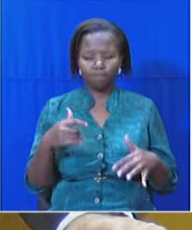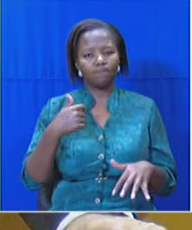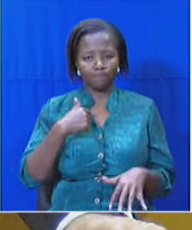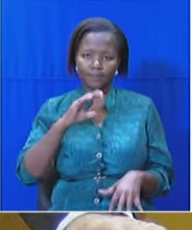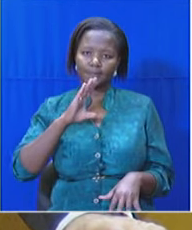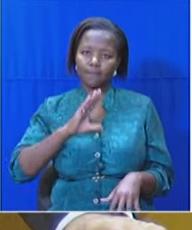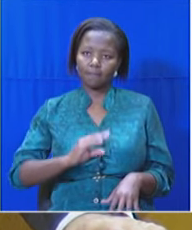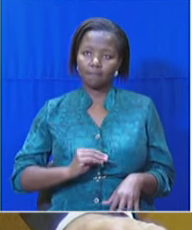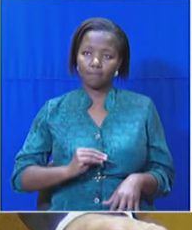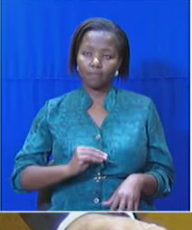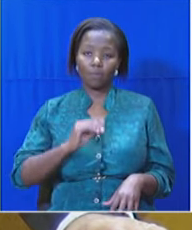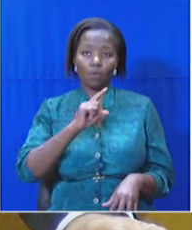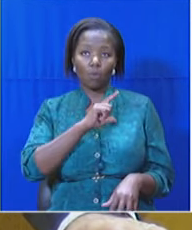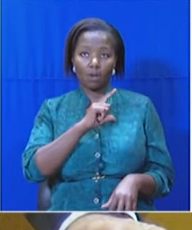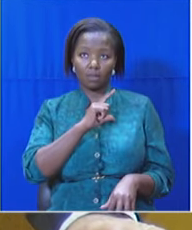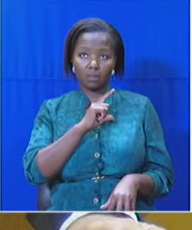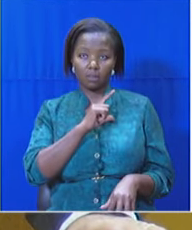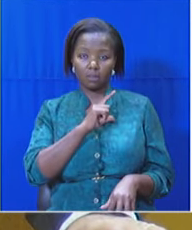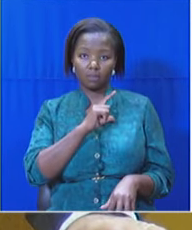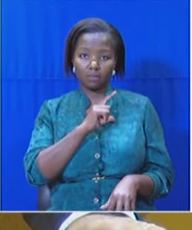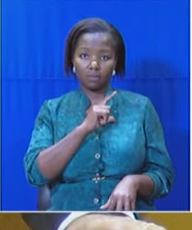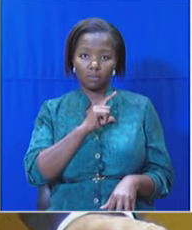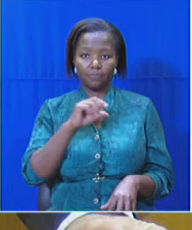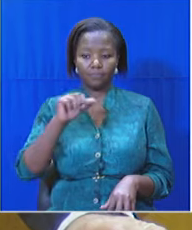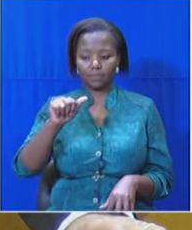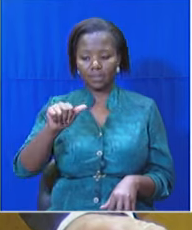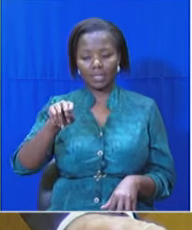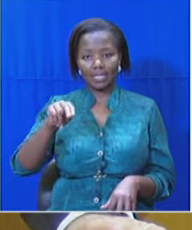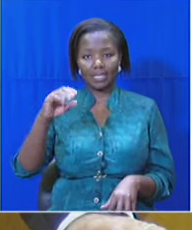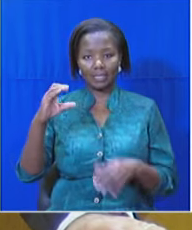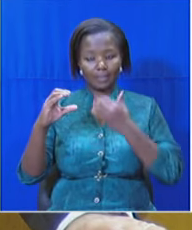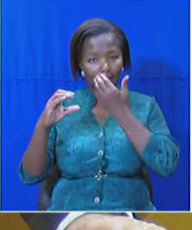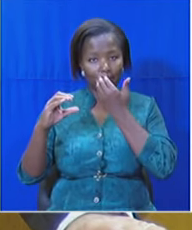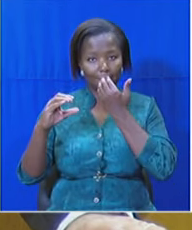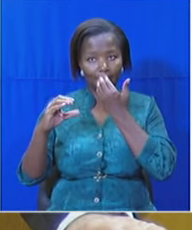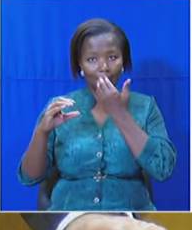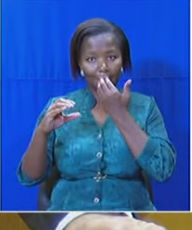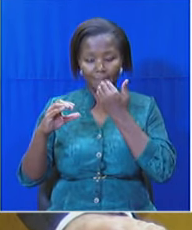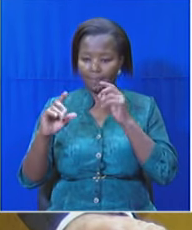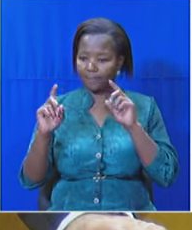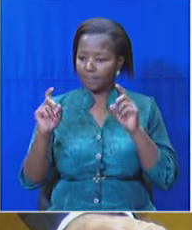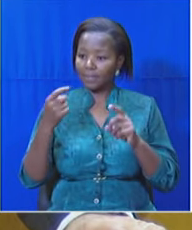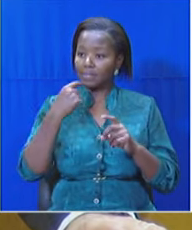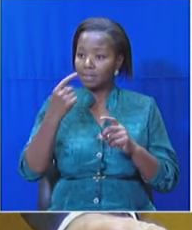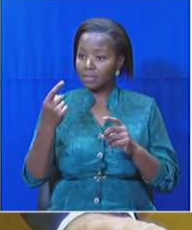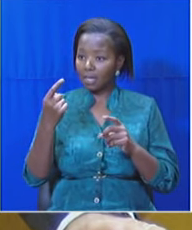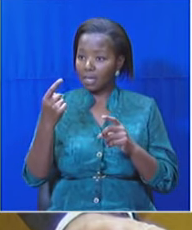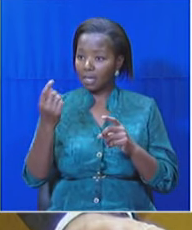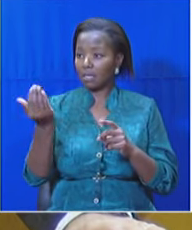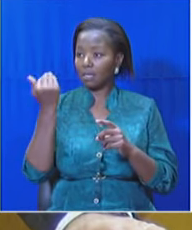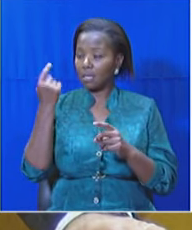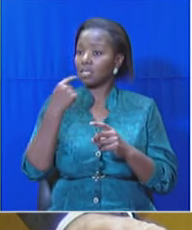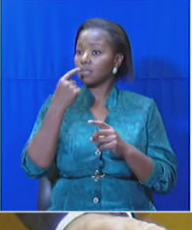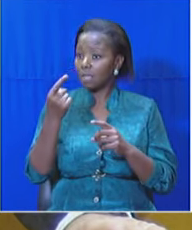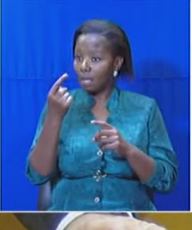die ANC kan baie duidelik nie hulle woord hou nie. En die rede hoekom ek dit